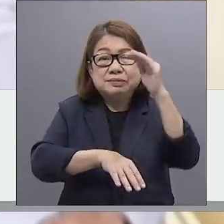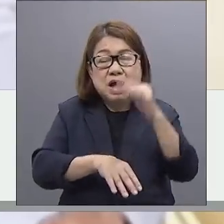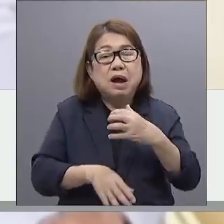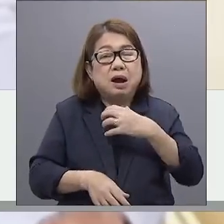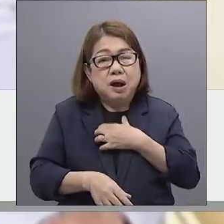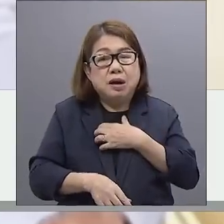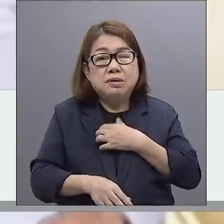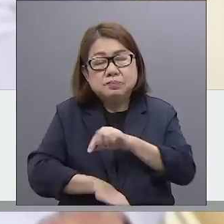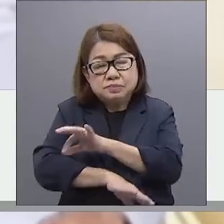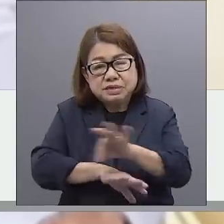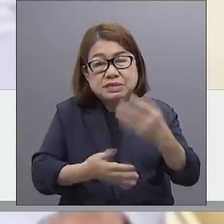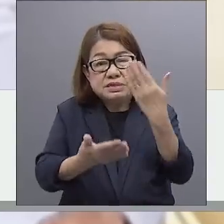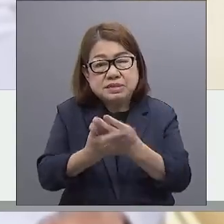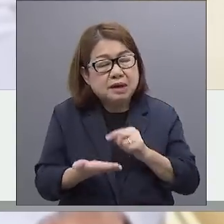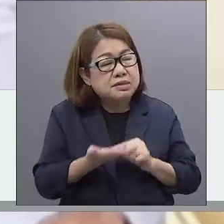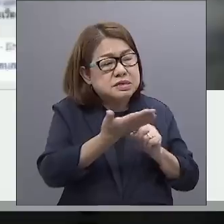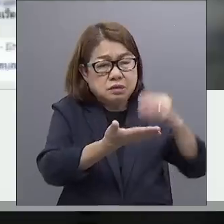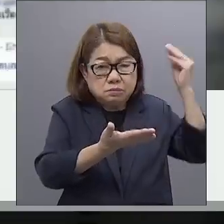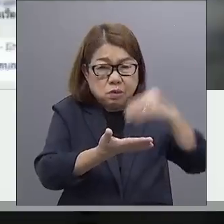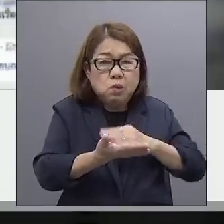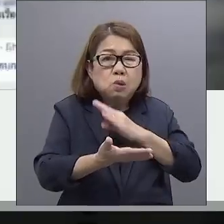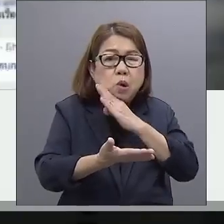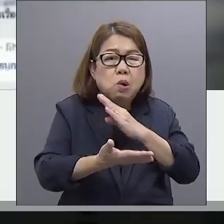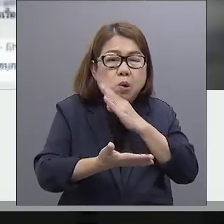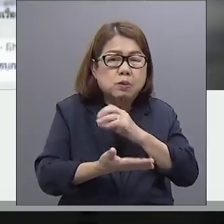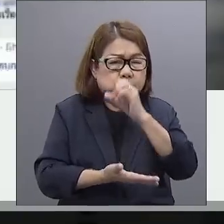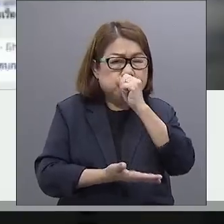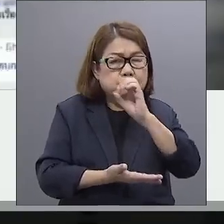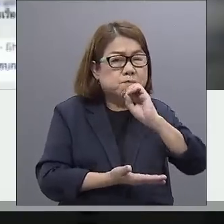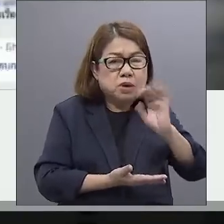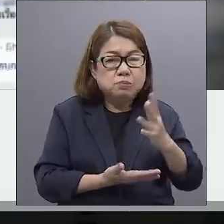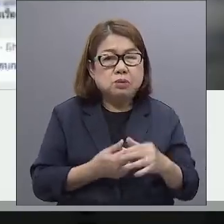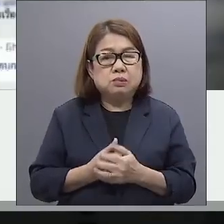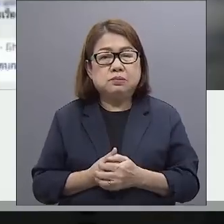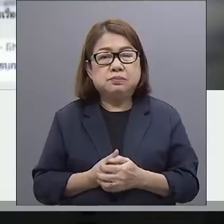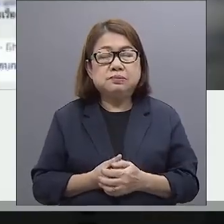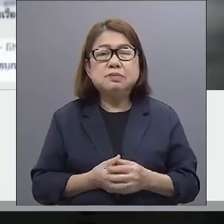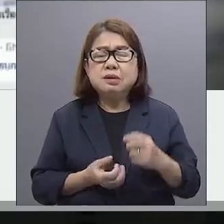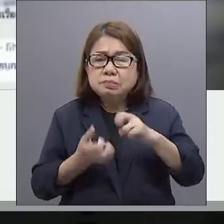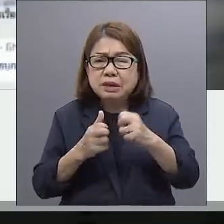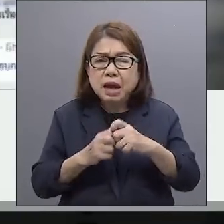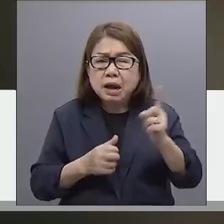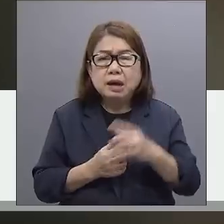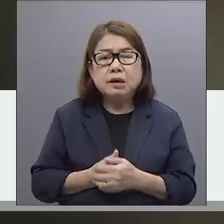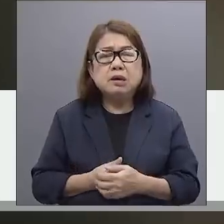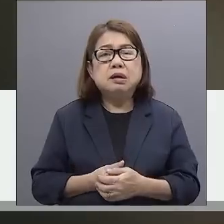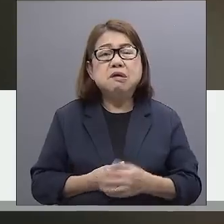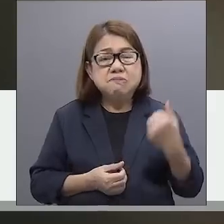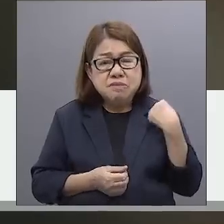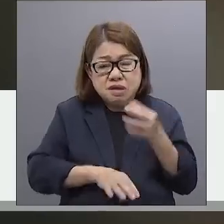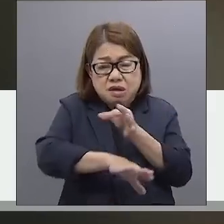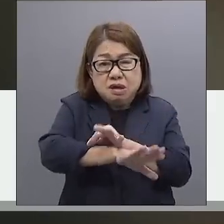บัญชีแสดงรายการทรัพย์สินอันเป็นเท็จหรือปกปิดข้อมูลข้อเท็จจริงที่ควรทราบกรณีไม่แสดงว่ามีนาฬิกา